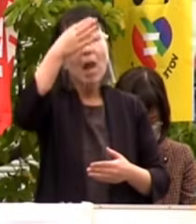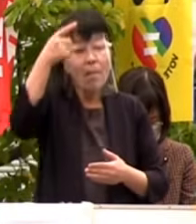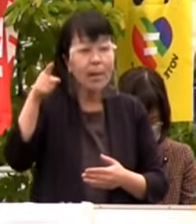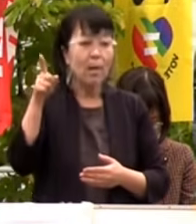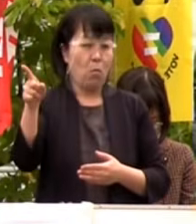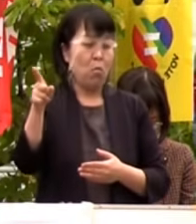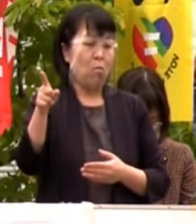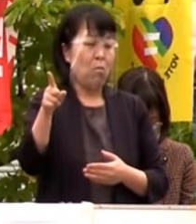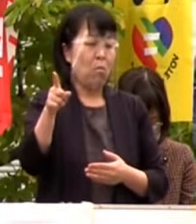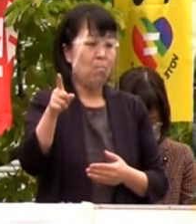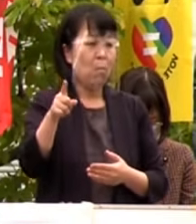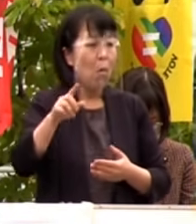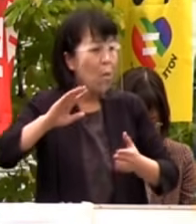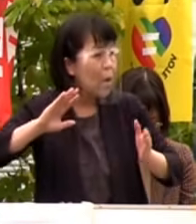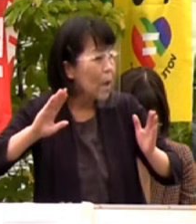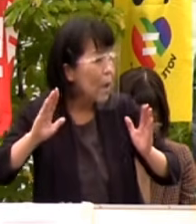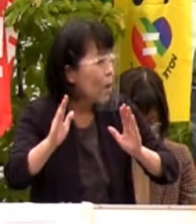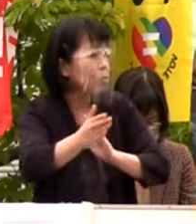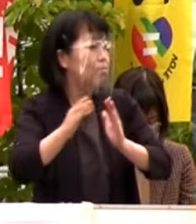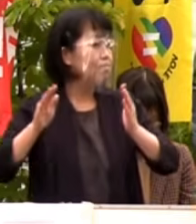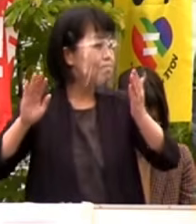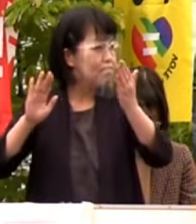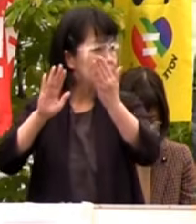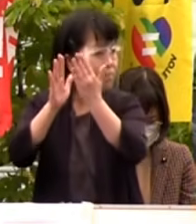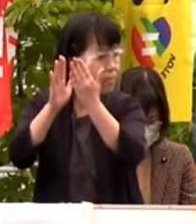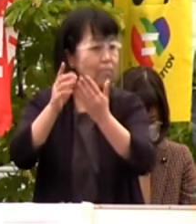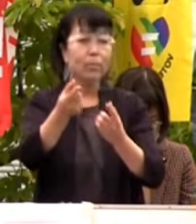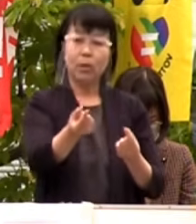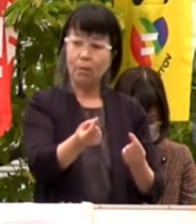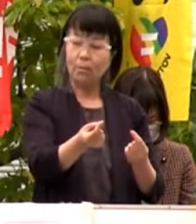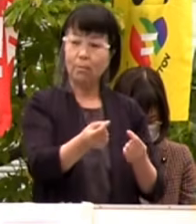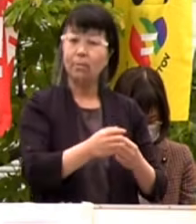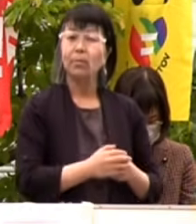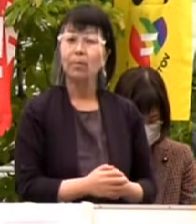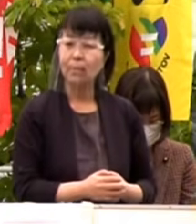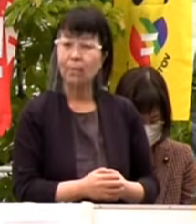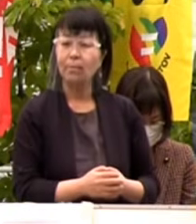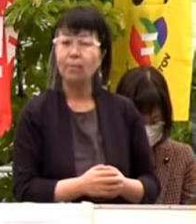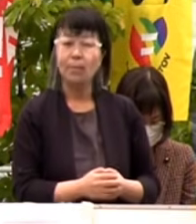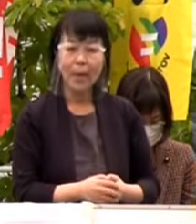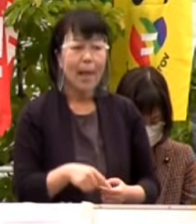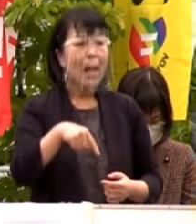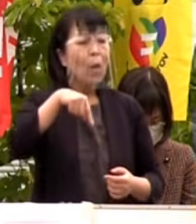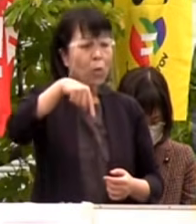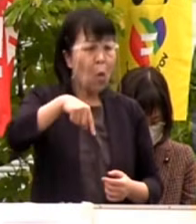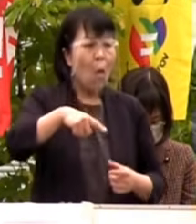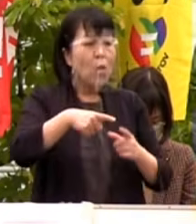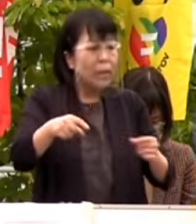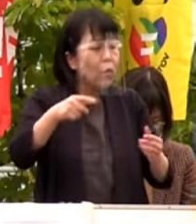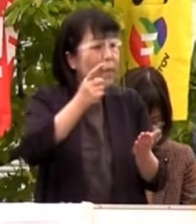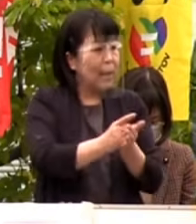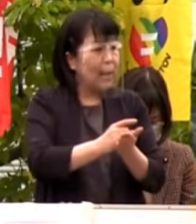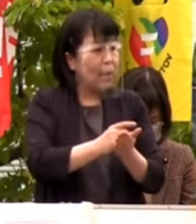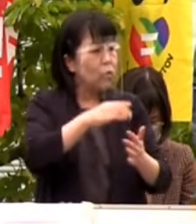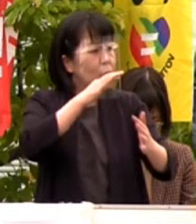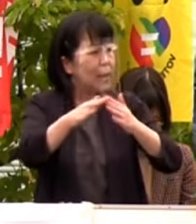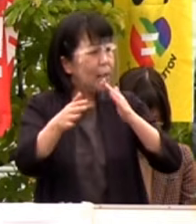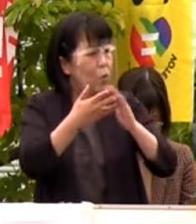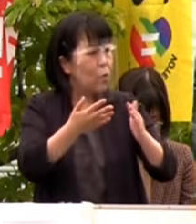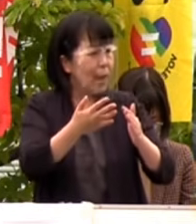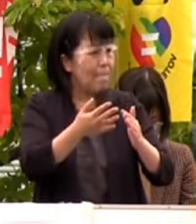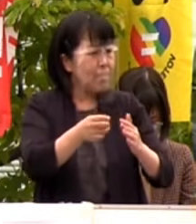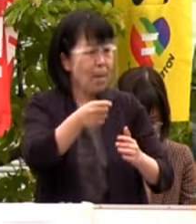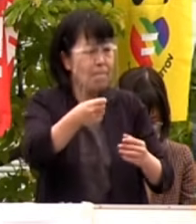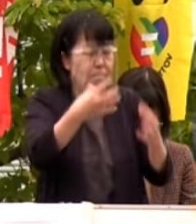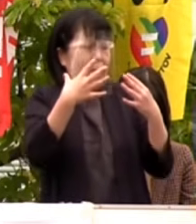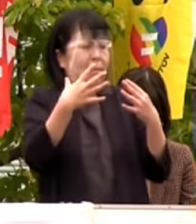大きく変わりつつあるじゃないですか。その時に唯一の戦争被爆国日本の政府がこれに背